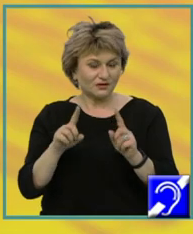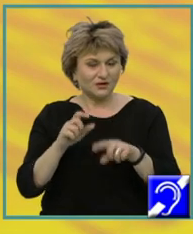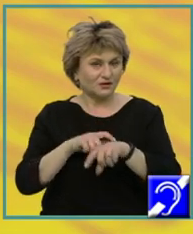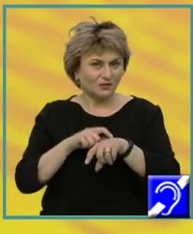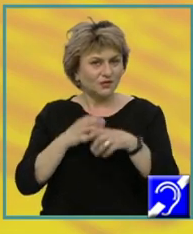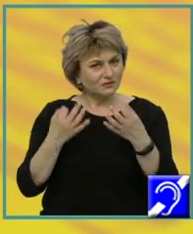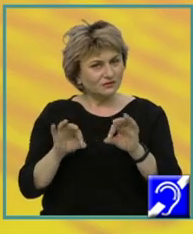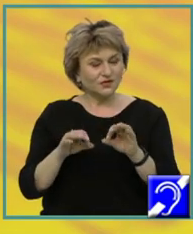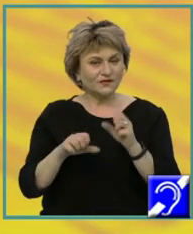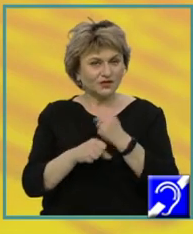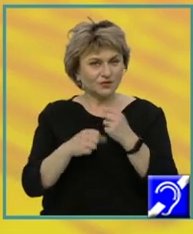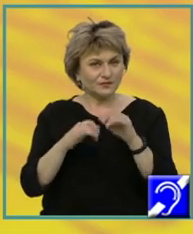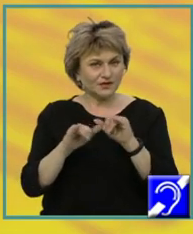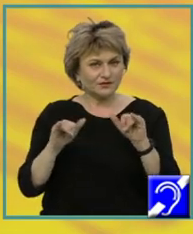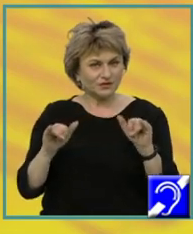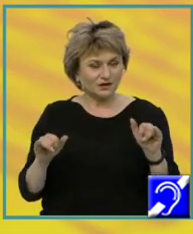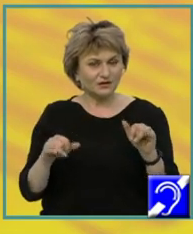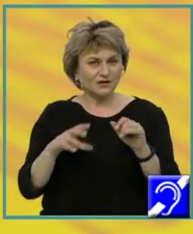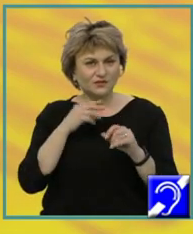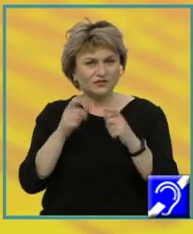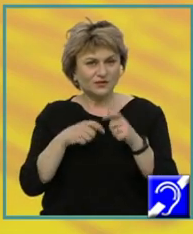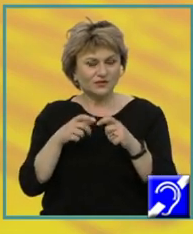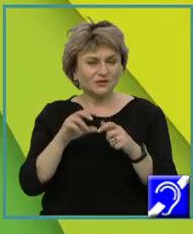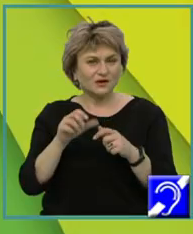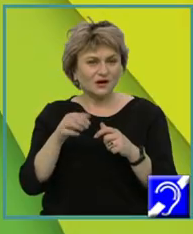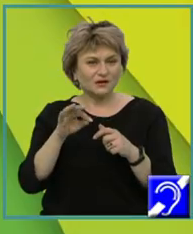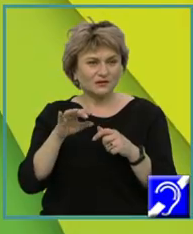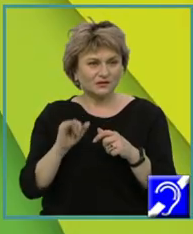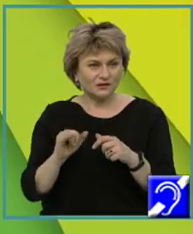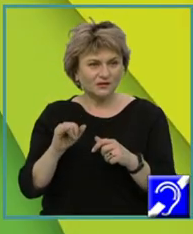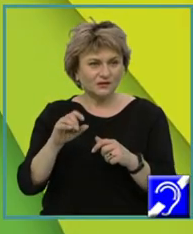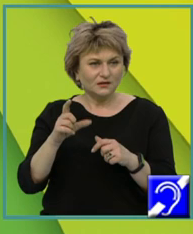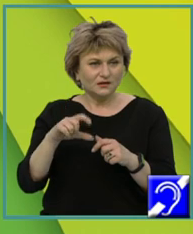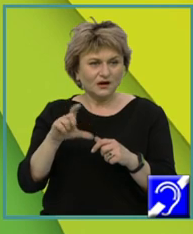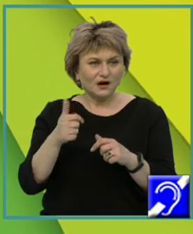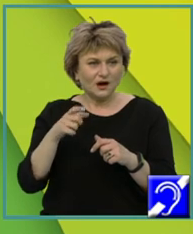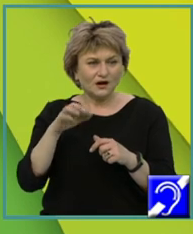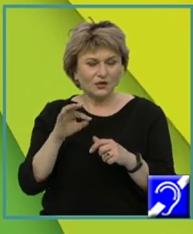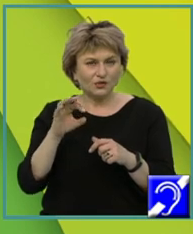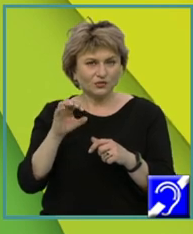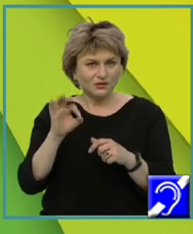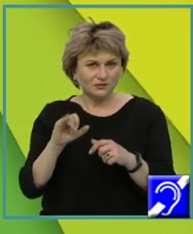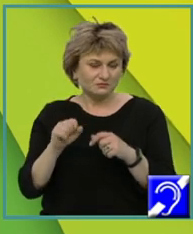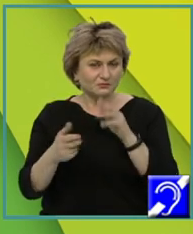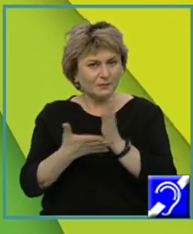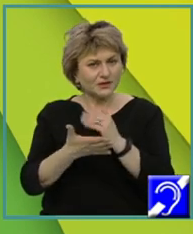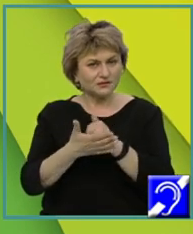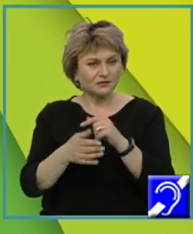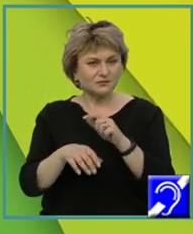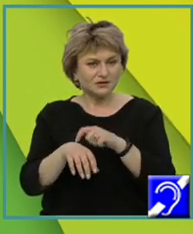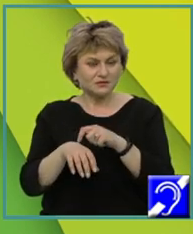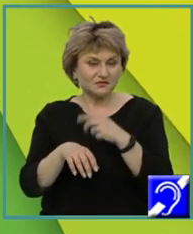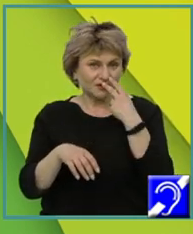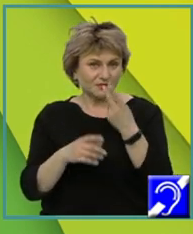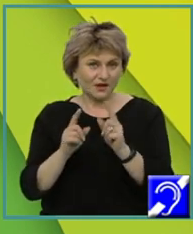ne permite îl vom dezvolta e vorba de stilul anticalofil adică împotriva scrisul lui frumos vom vedea dacă